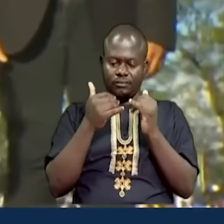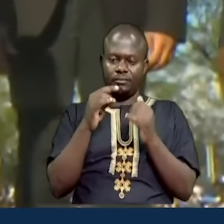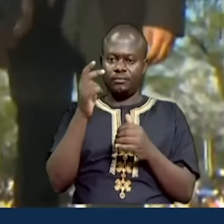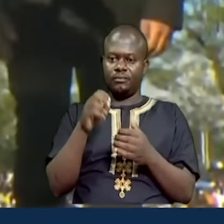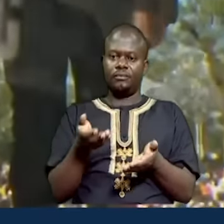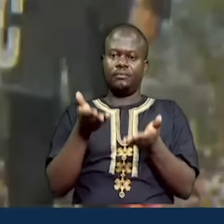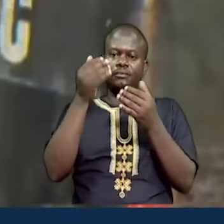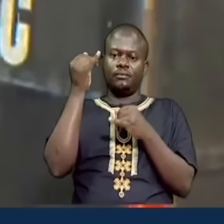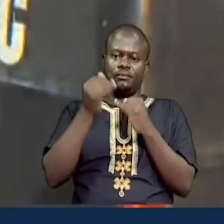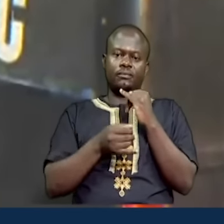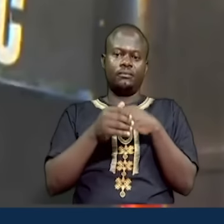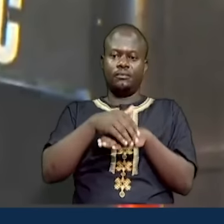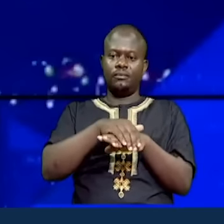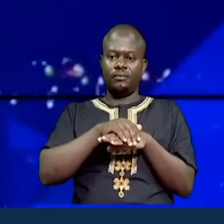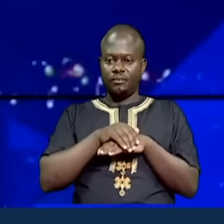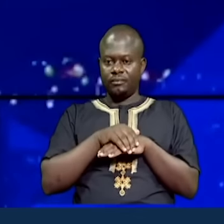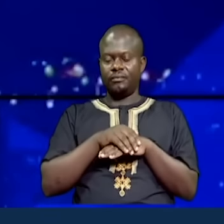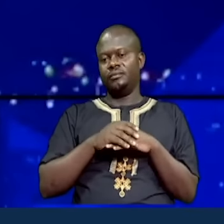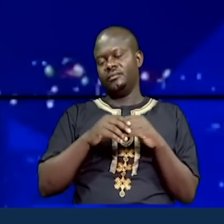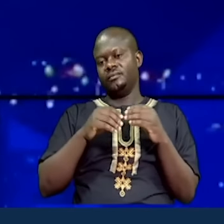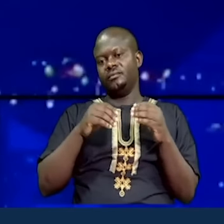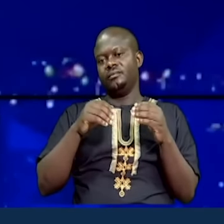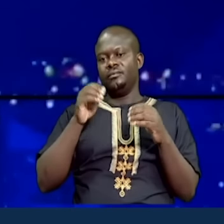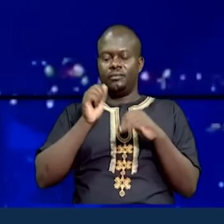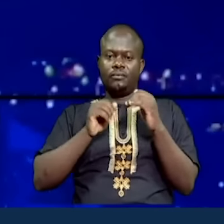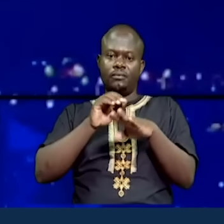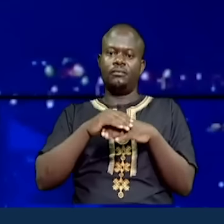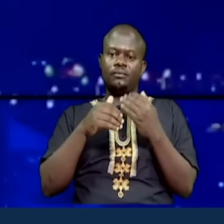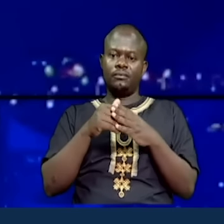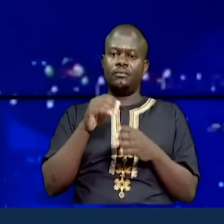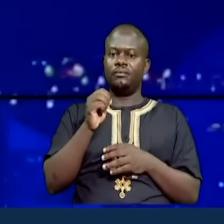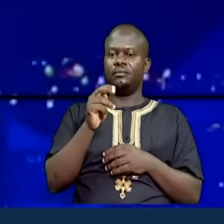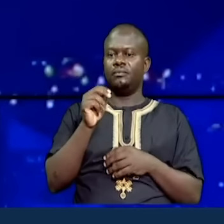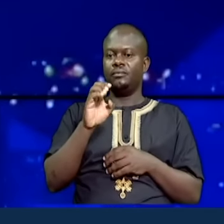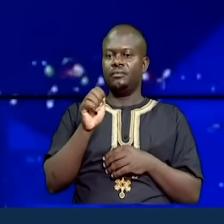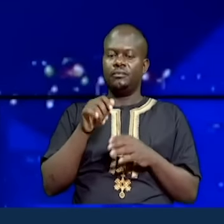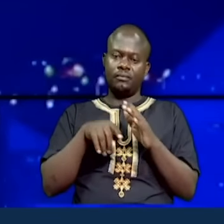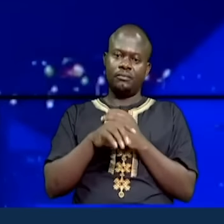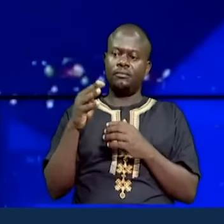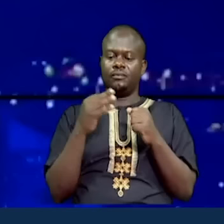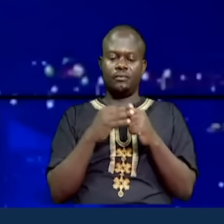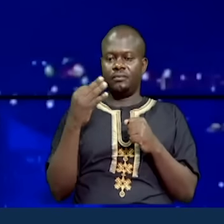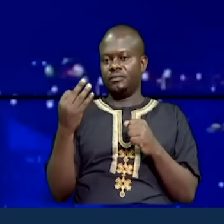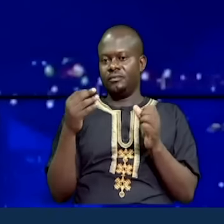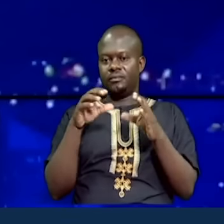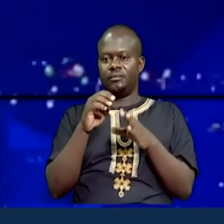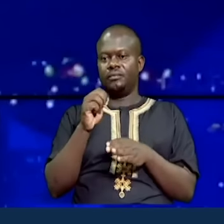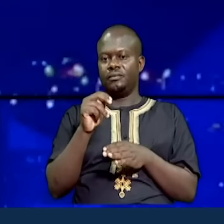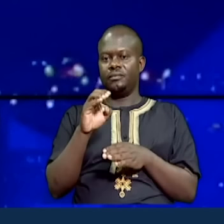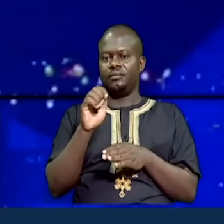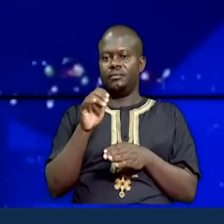kuzamuka reka kandi tsoreze mu gihugu cy'ubwongereza ni muri English Premier League ku munsi waje ikipe ya Manchester City yatsinze Fulham ibitego 4 ku busa Manchester City